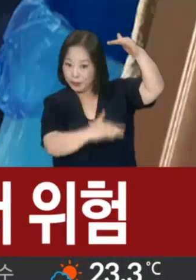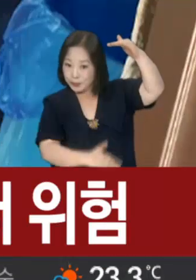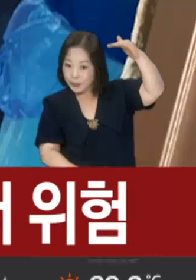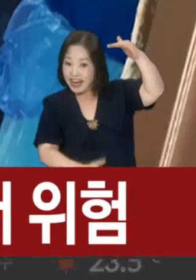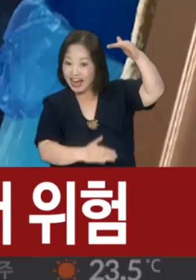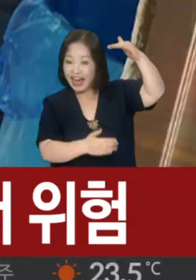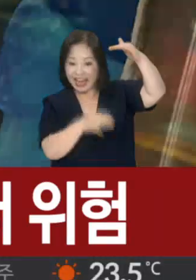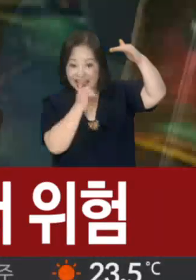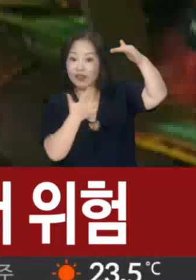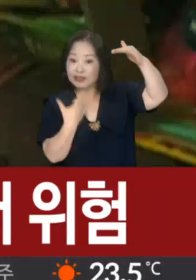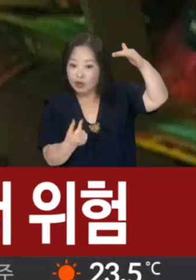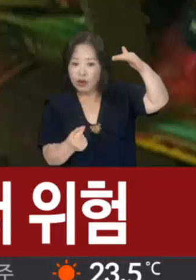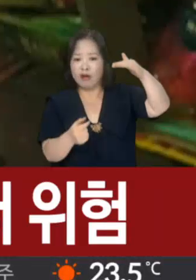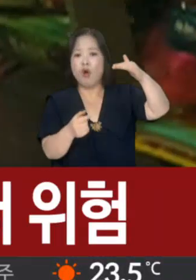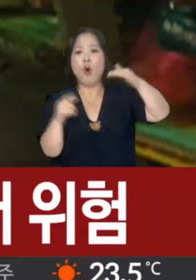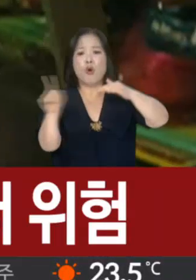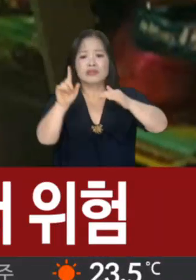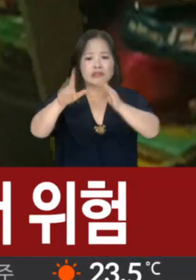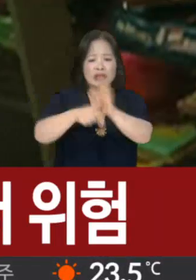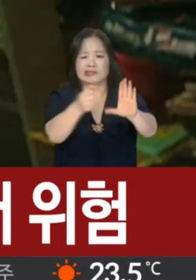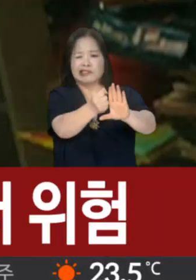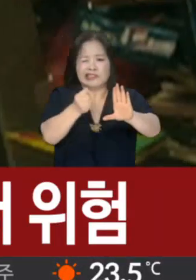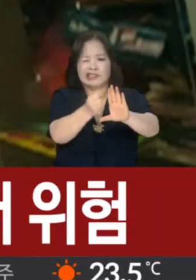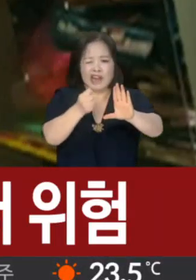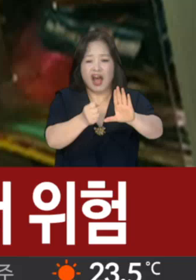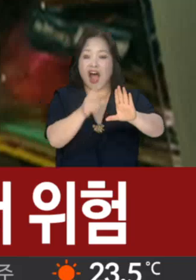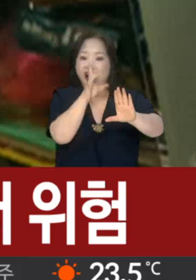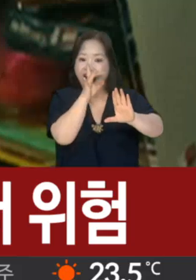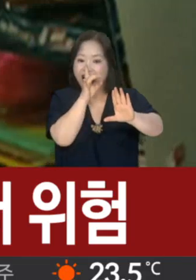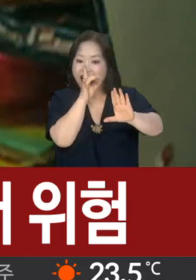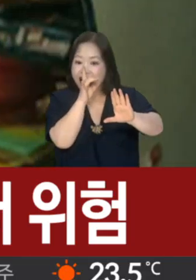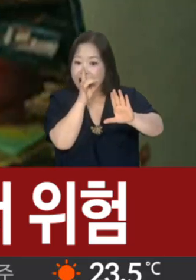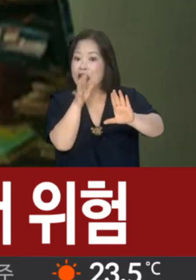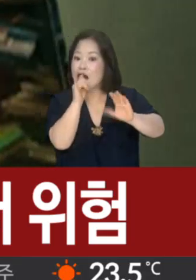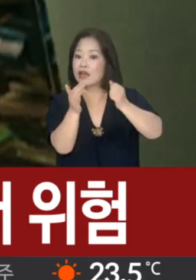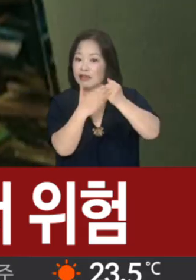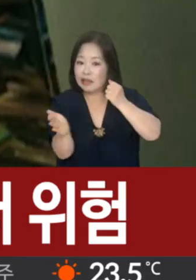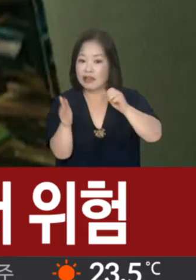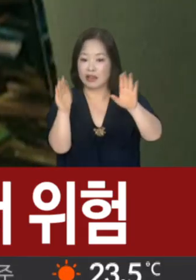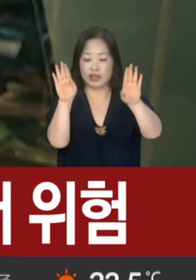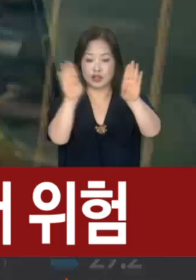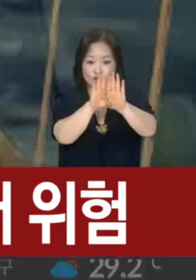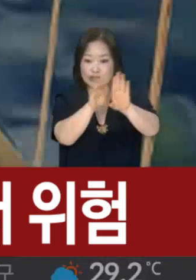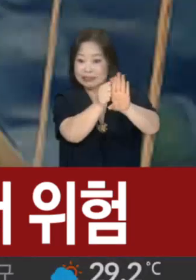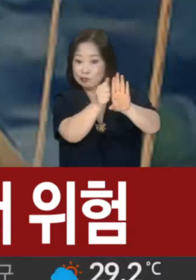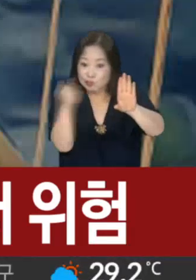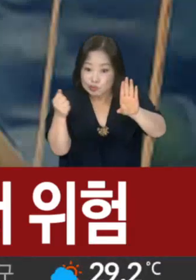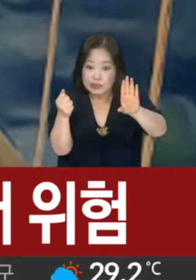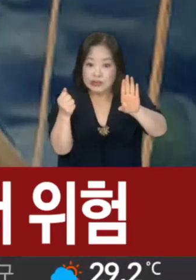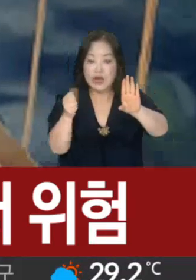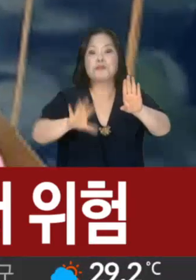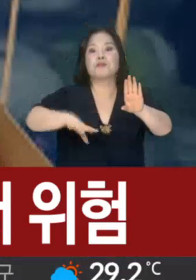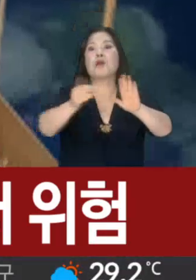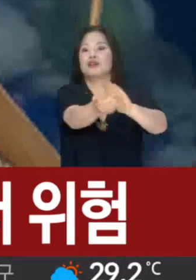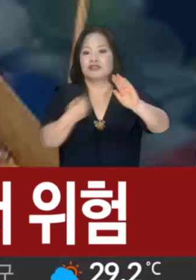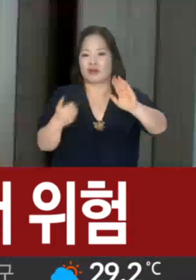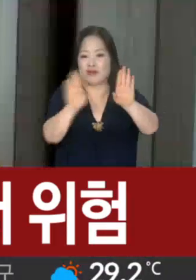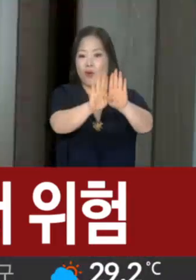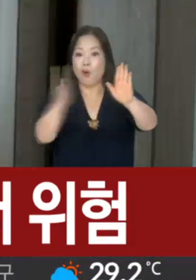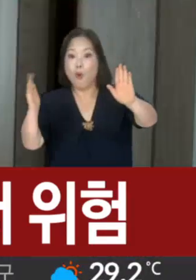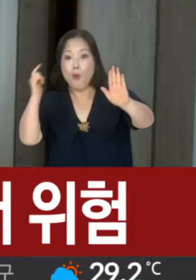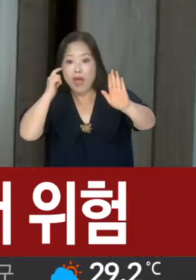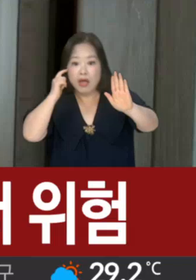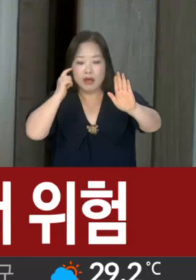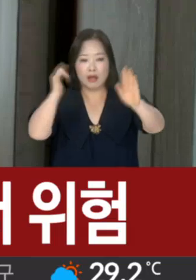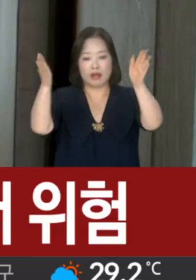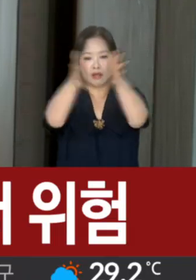문이 안 열릴 수가 있어요. 그래서 예. 어떻게 보면 지진동이 있으면 이제 이런 출입문이라든가 이런 것들을 좀 개방을 해두시는 것들 이런 것들은